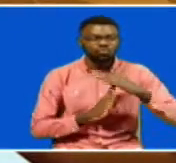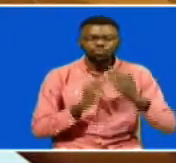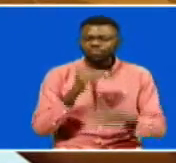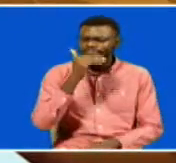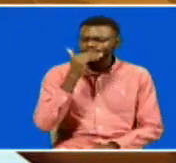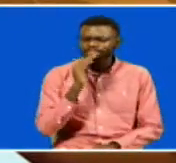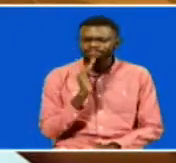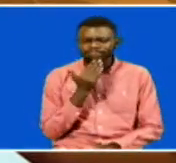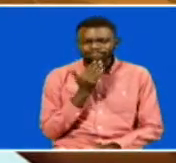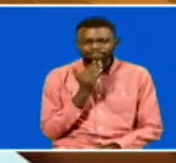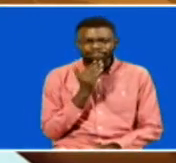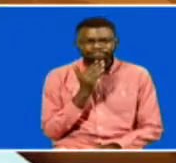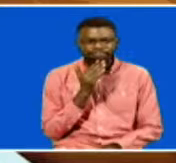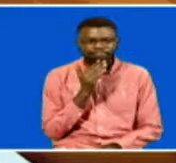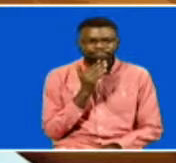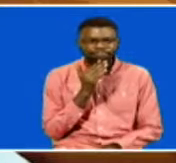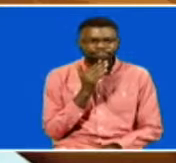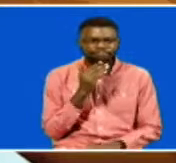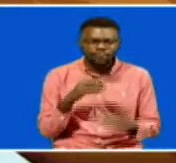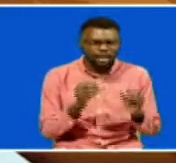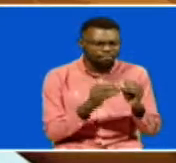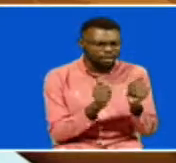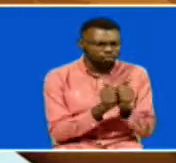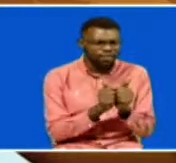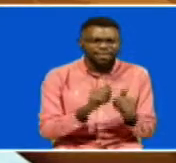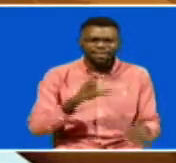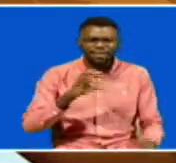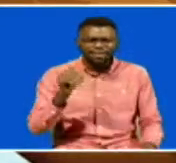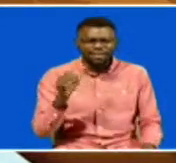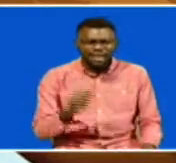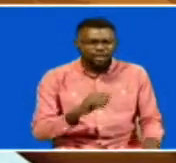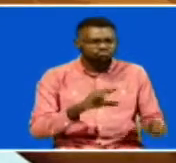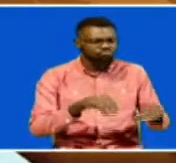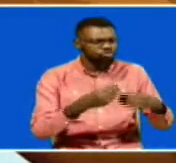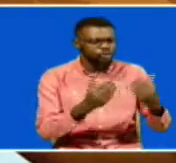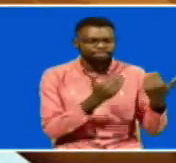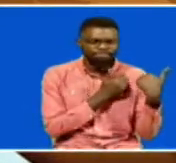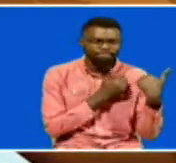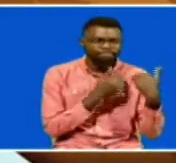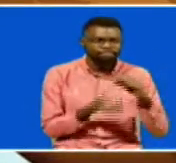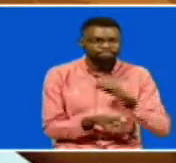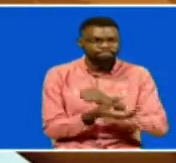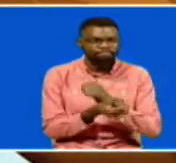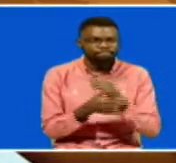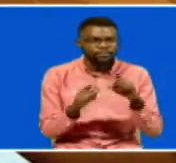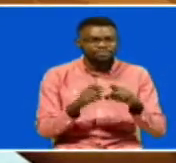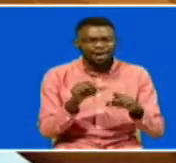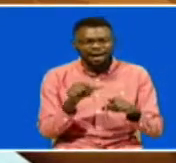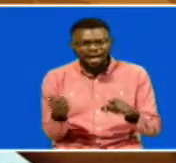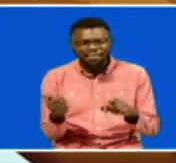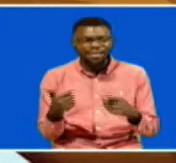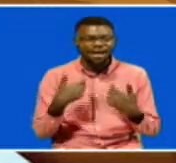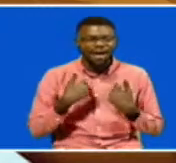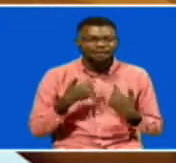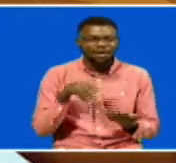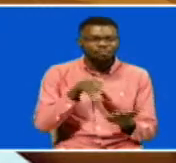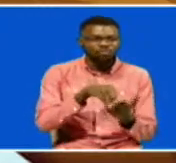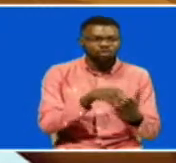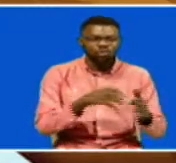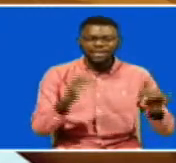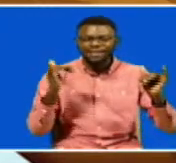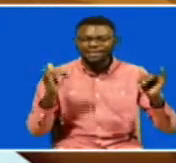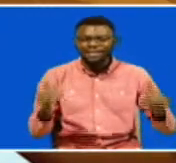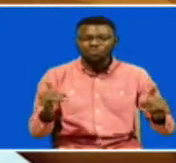walikutana na makatibu waandamizi hao na kuwapa majukumu yao, huku wengine wakijiandaa kuchukua nyadhifa zao mpya